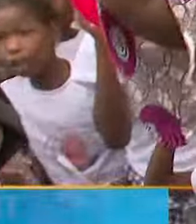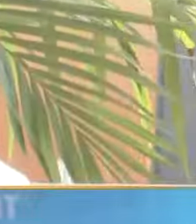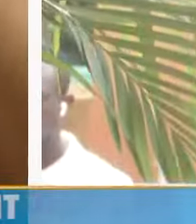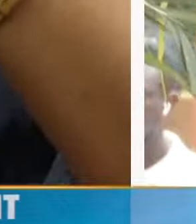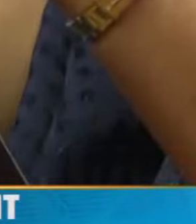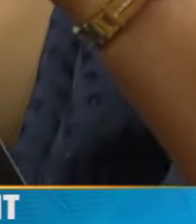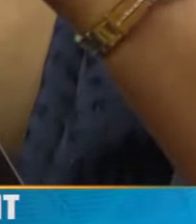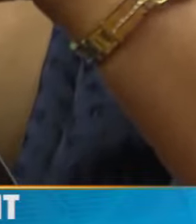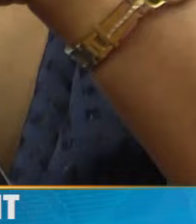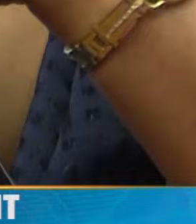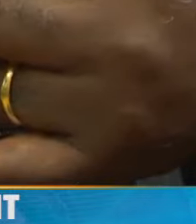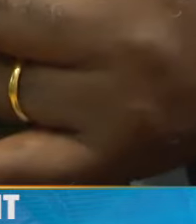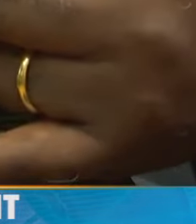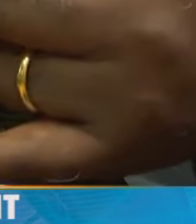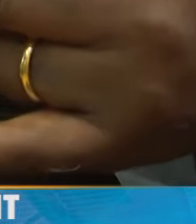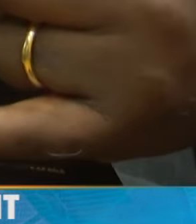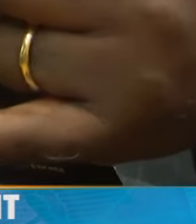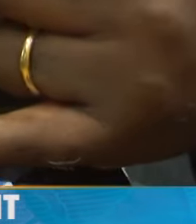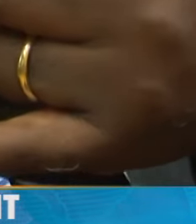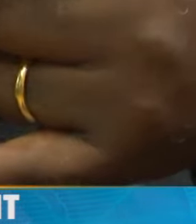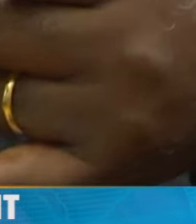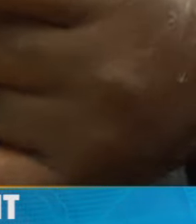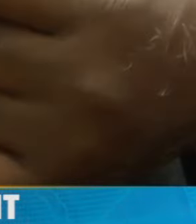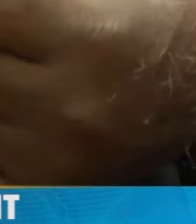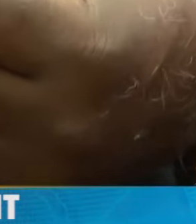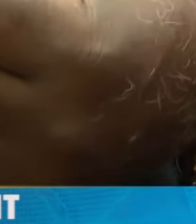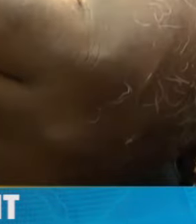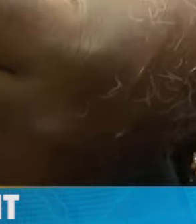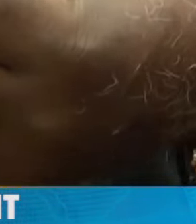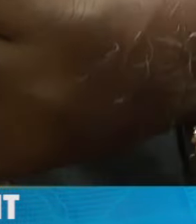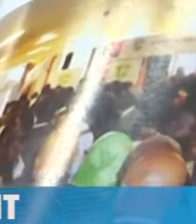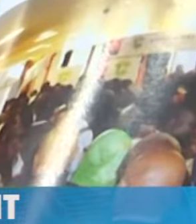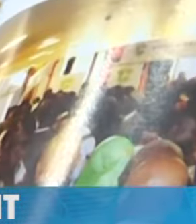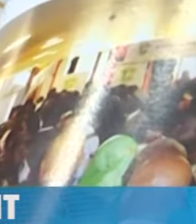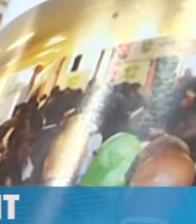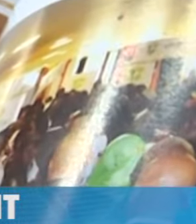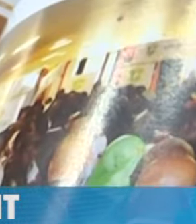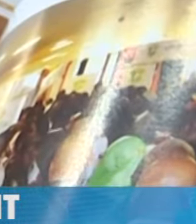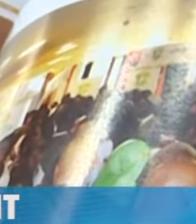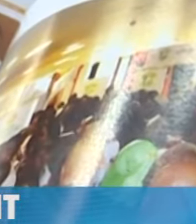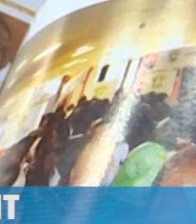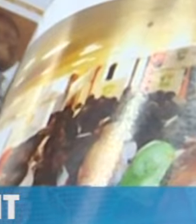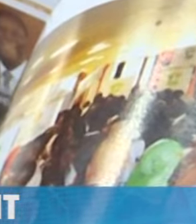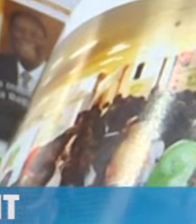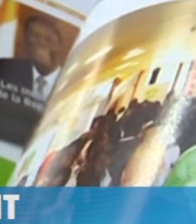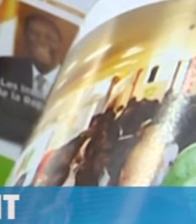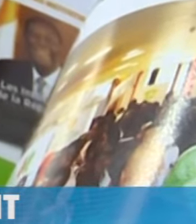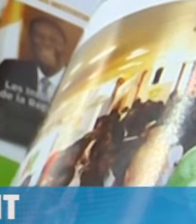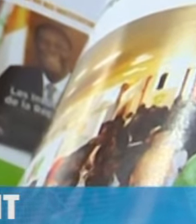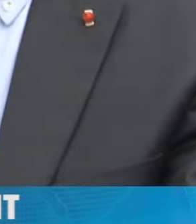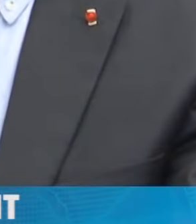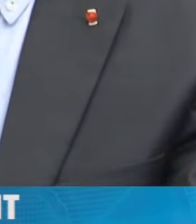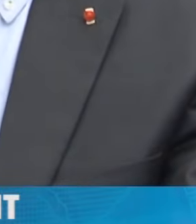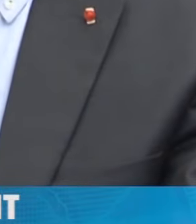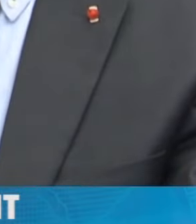La vie des institutions présentée au public dans un magazine exclusif dénommé La vie des institutions, un nouvel